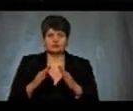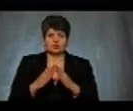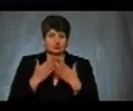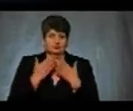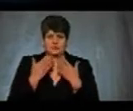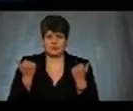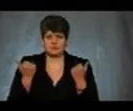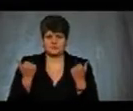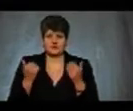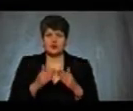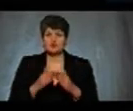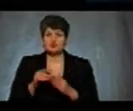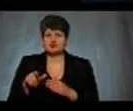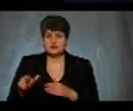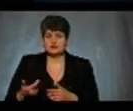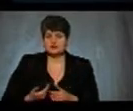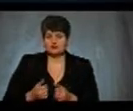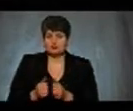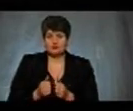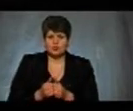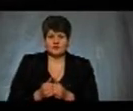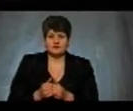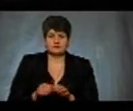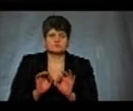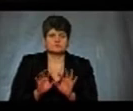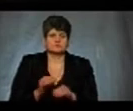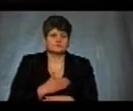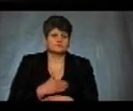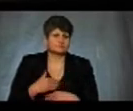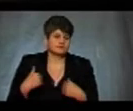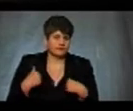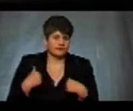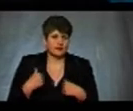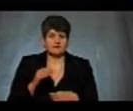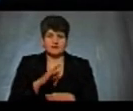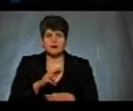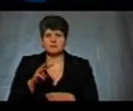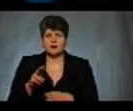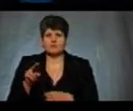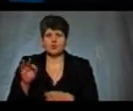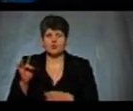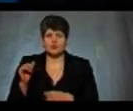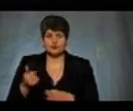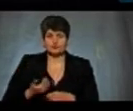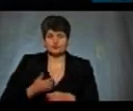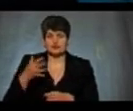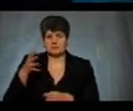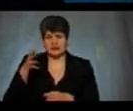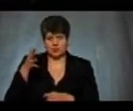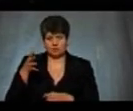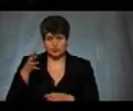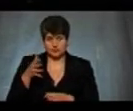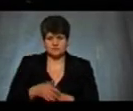немає. Сусіди, які живуть поряд, від коментарів відмовилися. Віталій і Марія Порохонько живуть на п'ятому